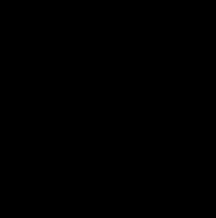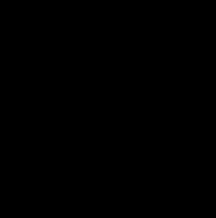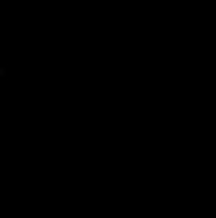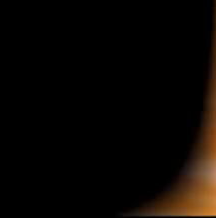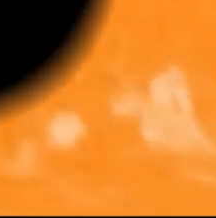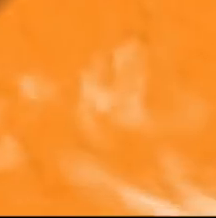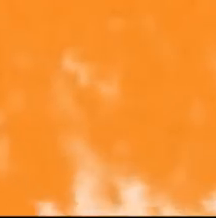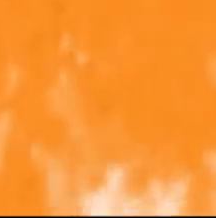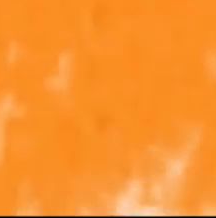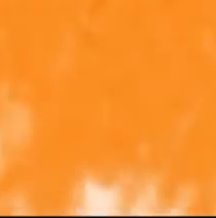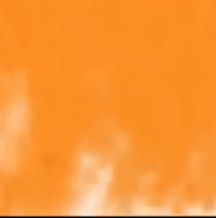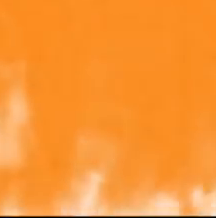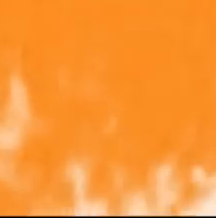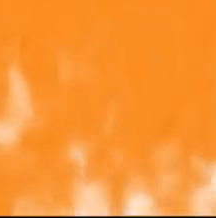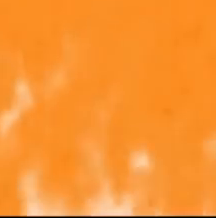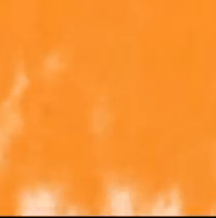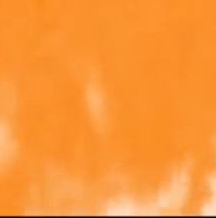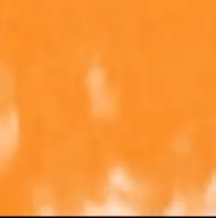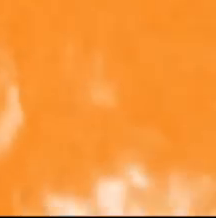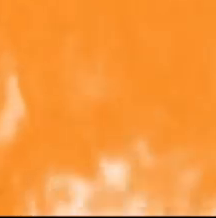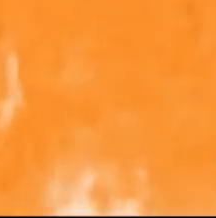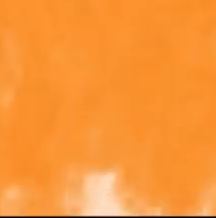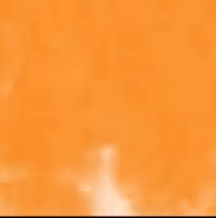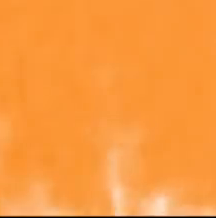መጠለያዬ፣ ስላሴ